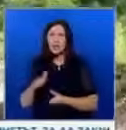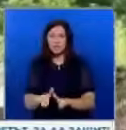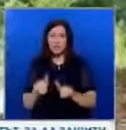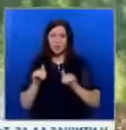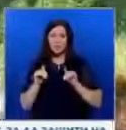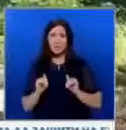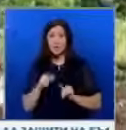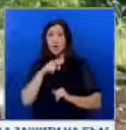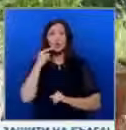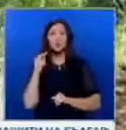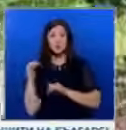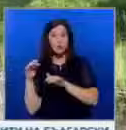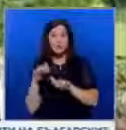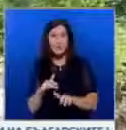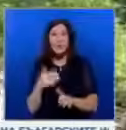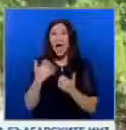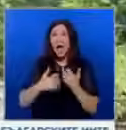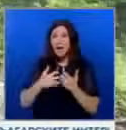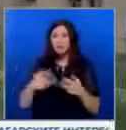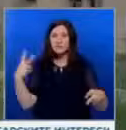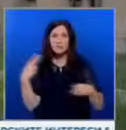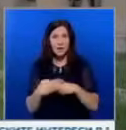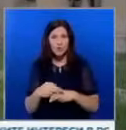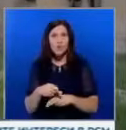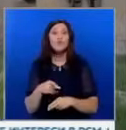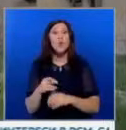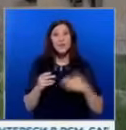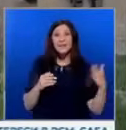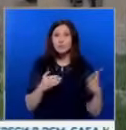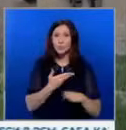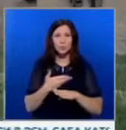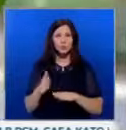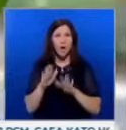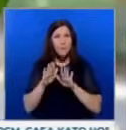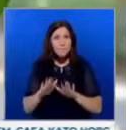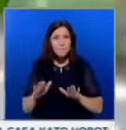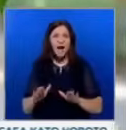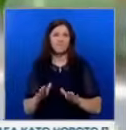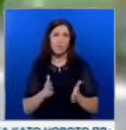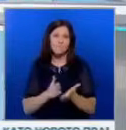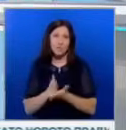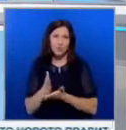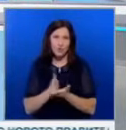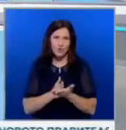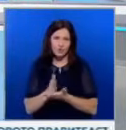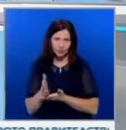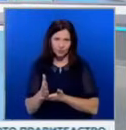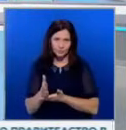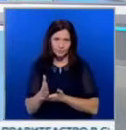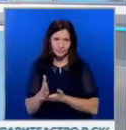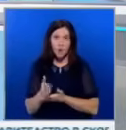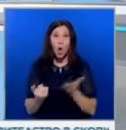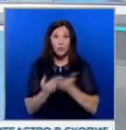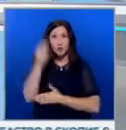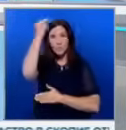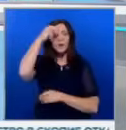отстъпление. Руското настъпление край Харков е спряно, но на изток то продължава бавно и методично.